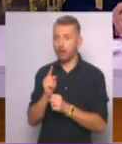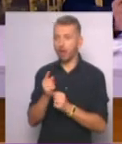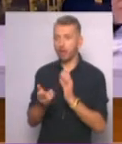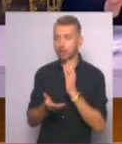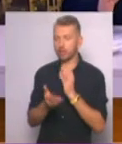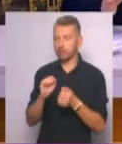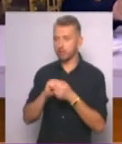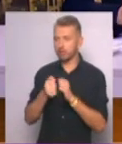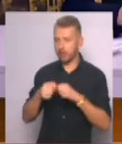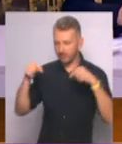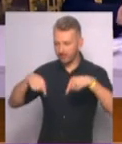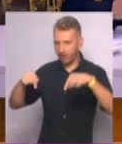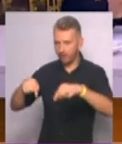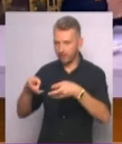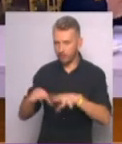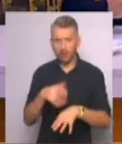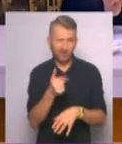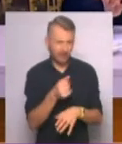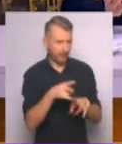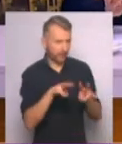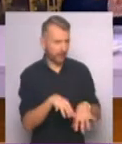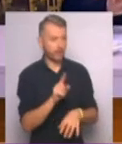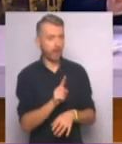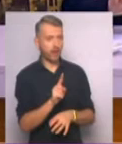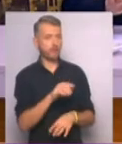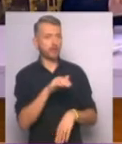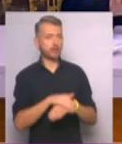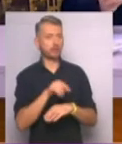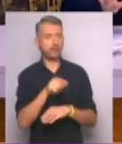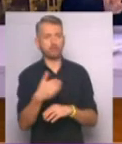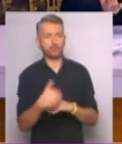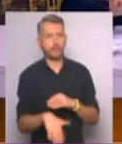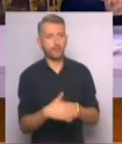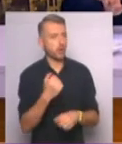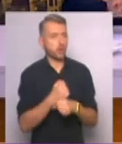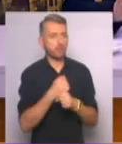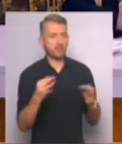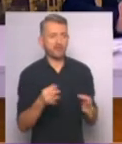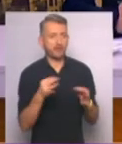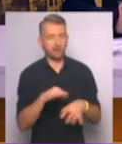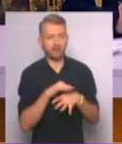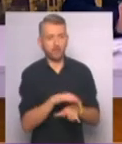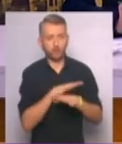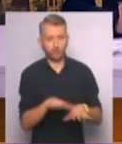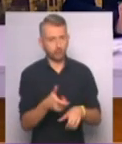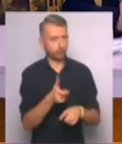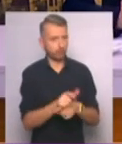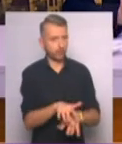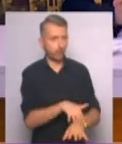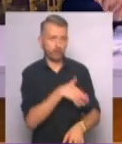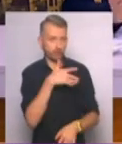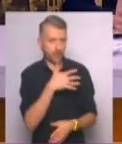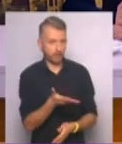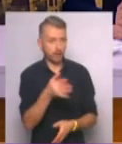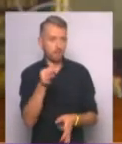Сваї залишаються на невеличкій ділянці, але ну, фактично там вже робіт ніяких не проводилось дуже довгий час. Угу. І